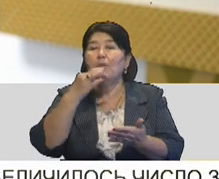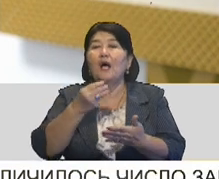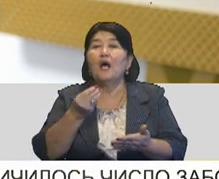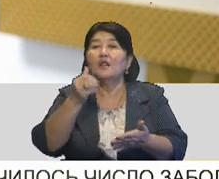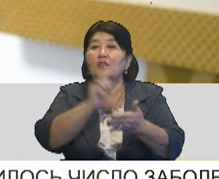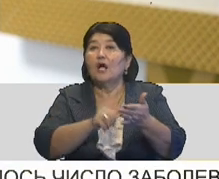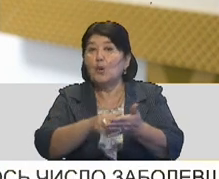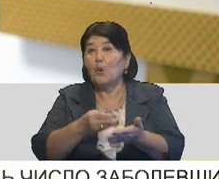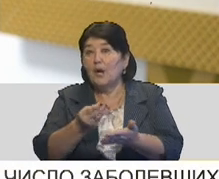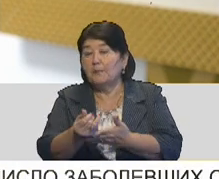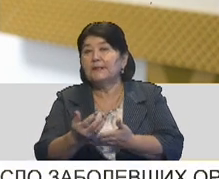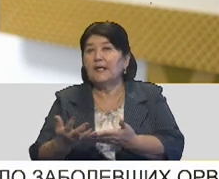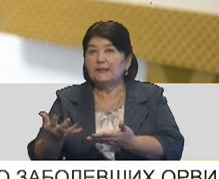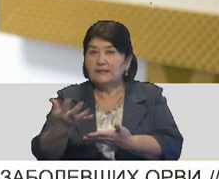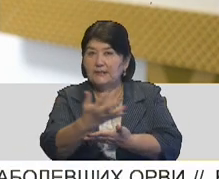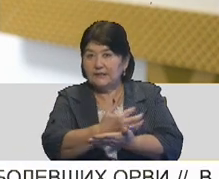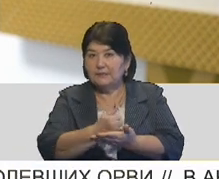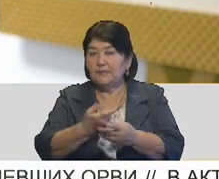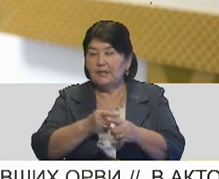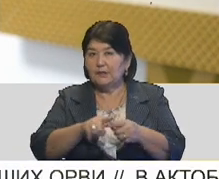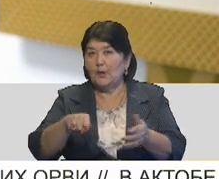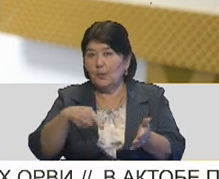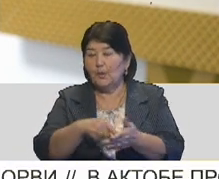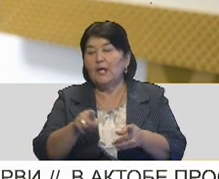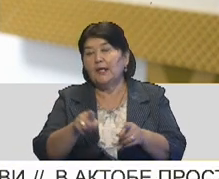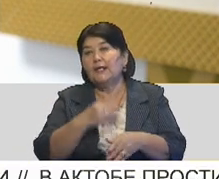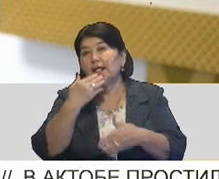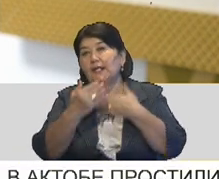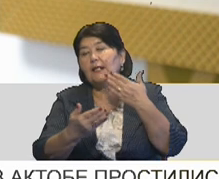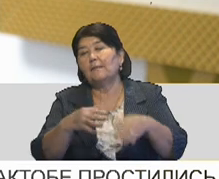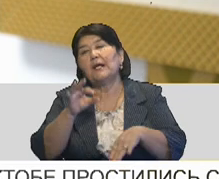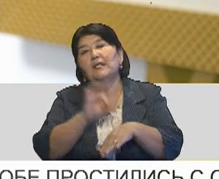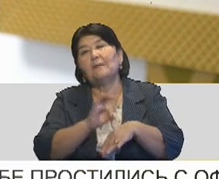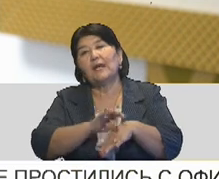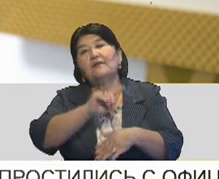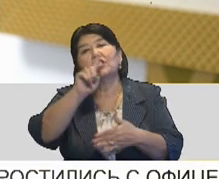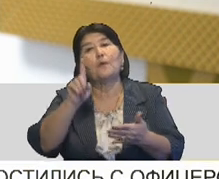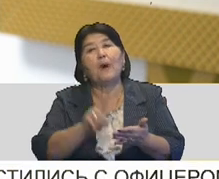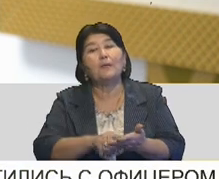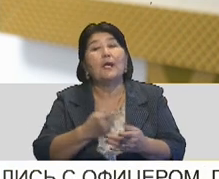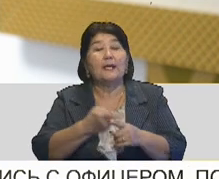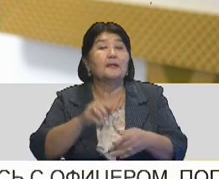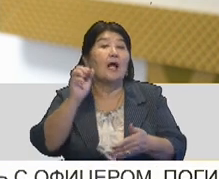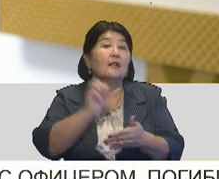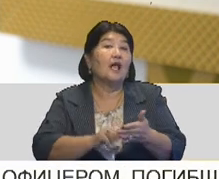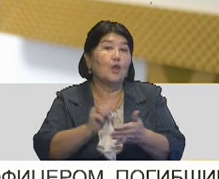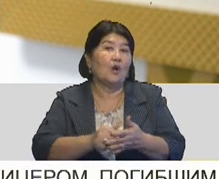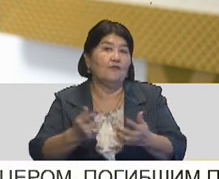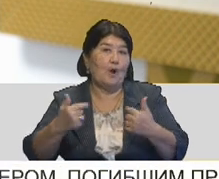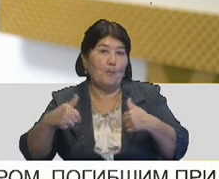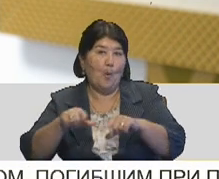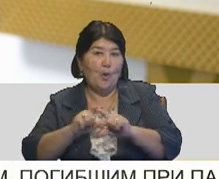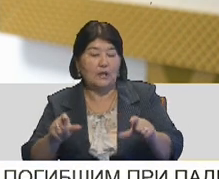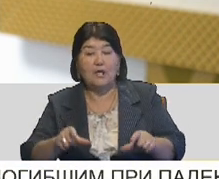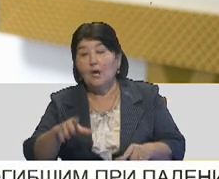налогоплательщики собираются, например, этого города и задают свои наболевшие вопросы именно налоговым органам. Клуб